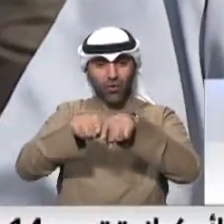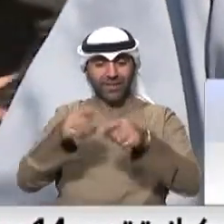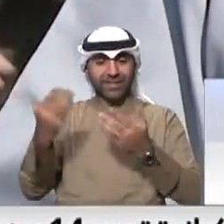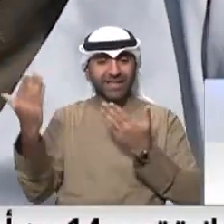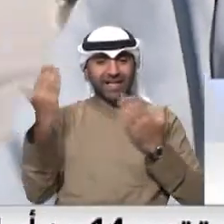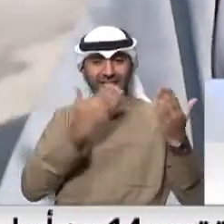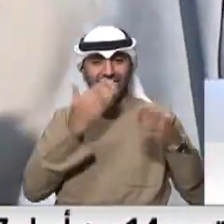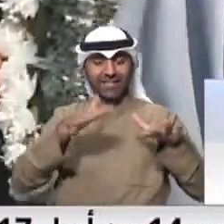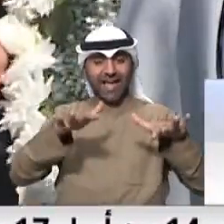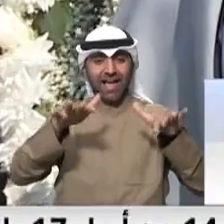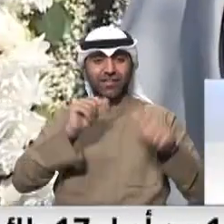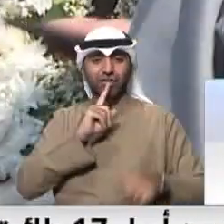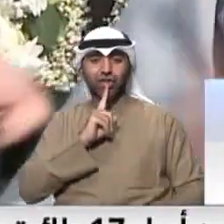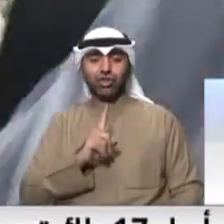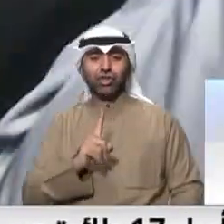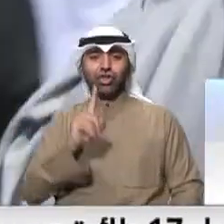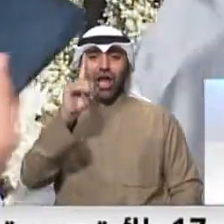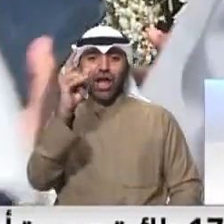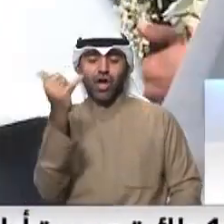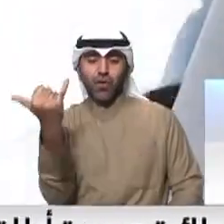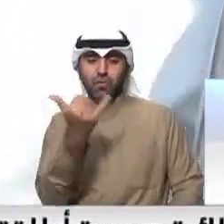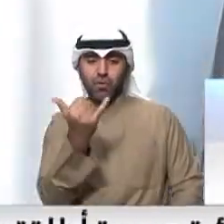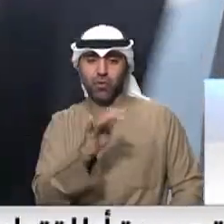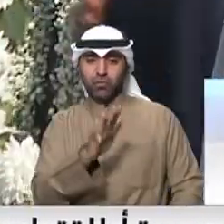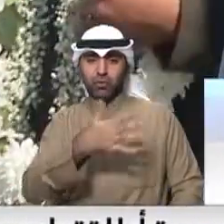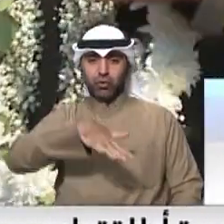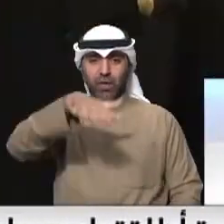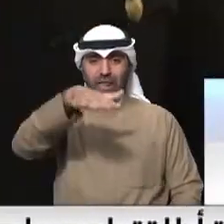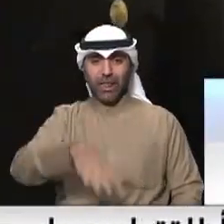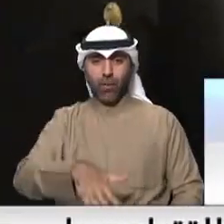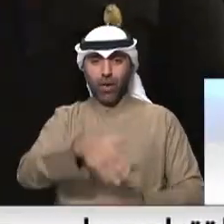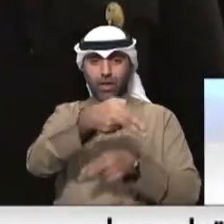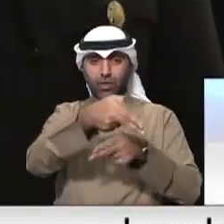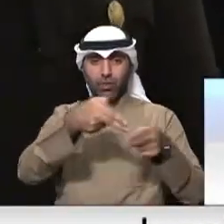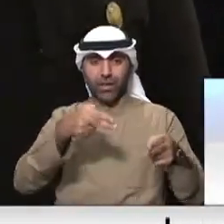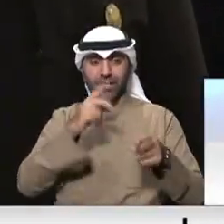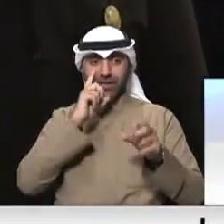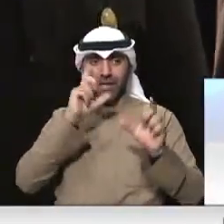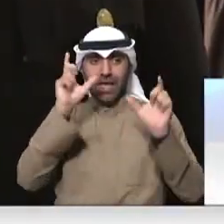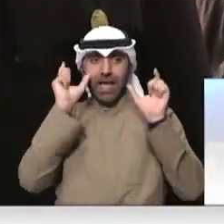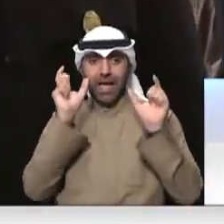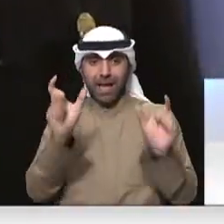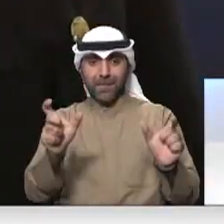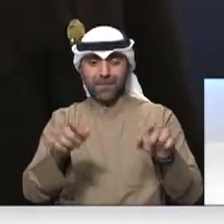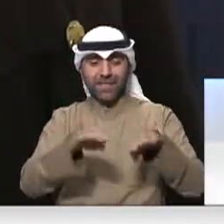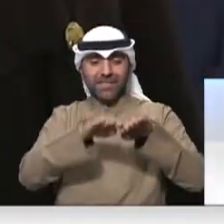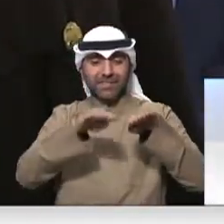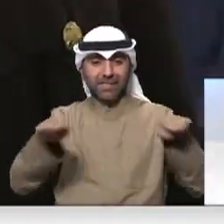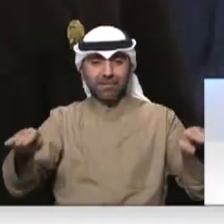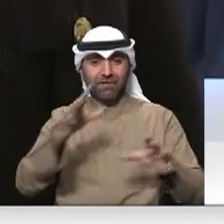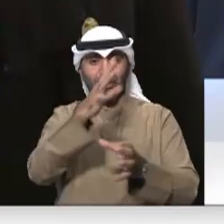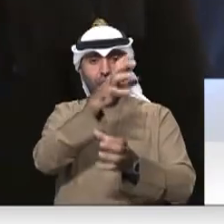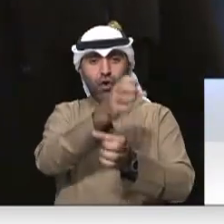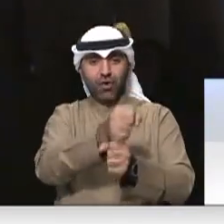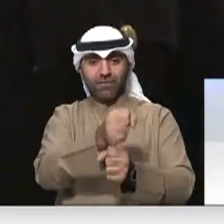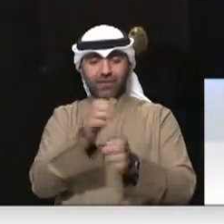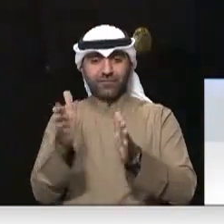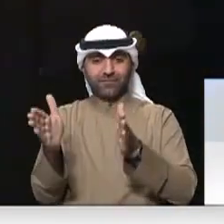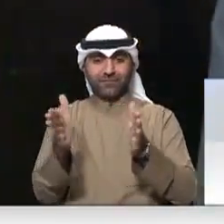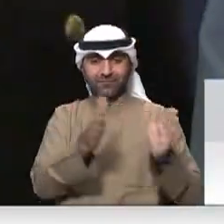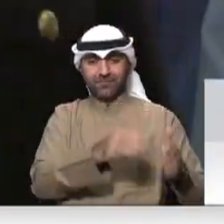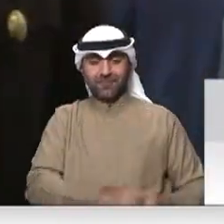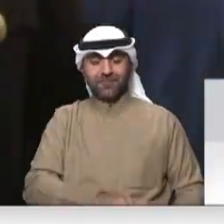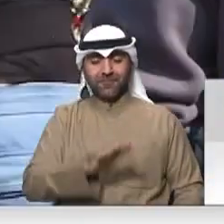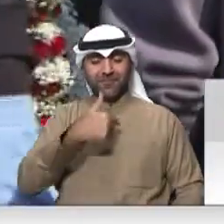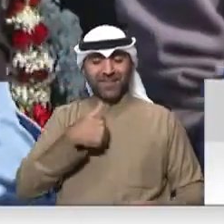خدمة دينه وبلاده وبالتوفيق إن شاء الله. تخرج ولدي عسى الله طول عمره ويكون ذخر إن شاء